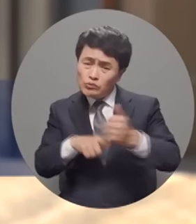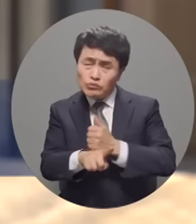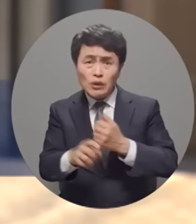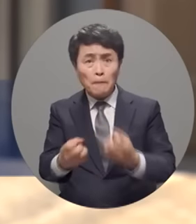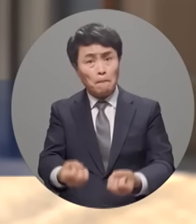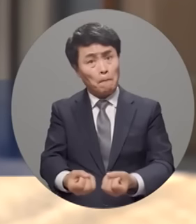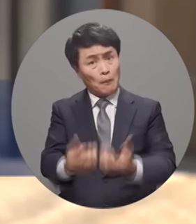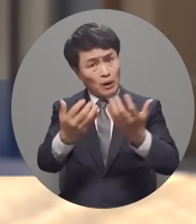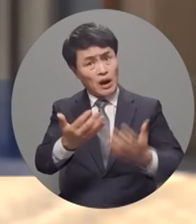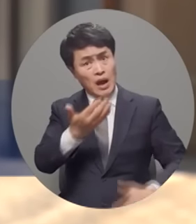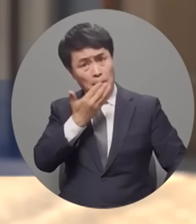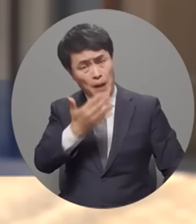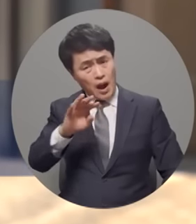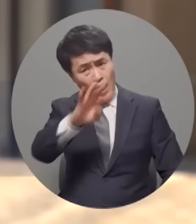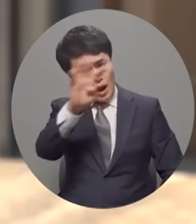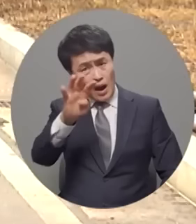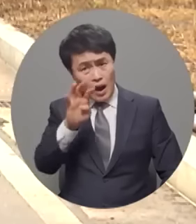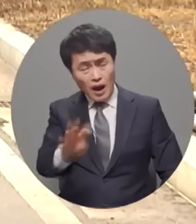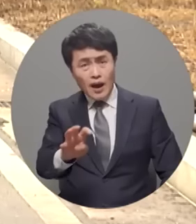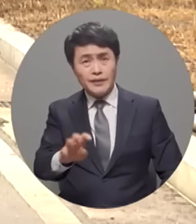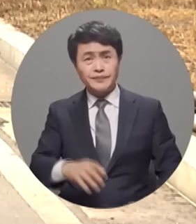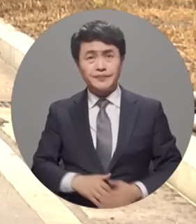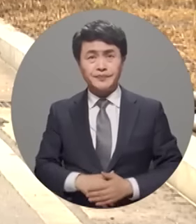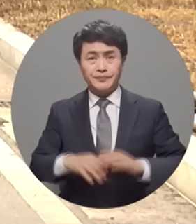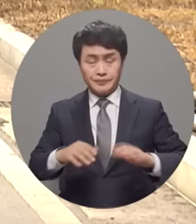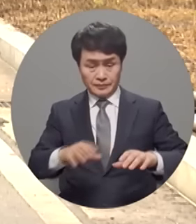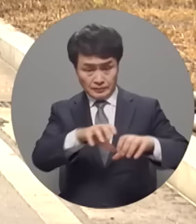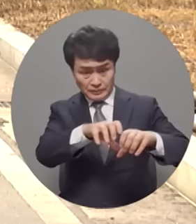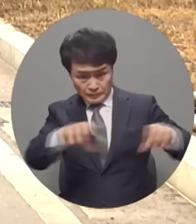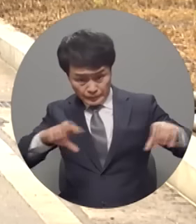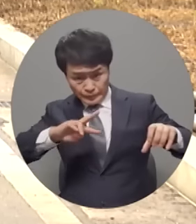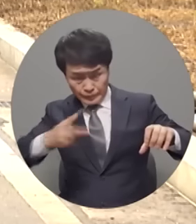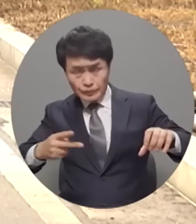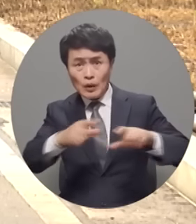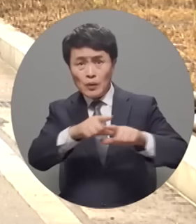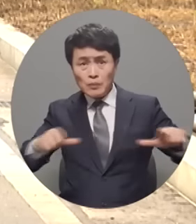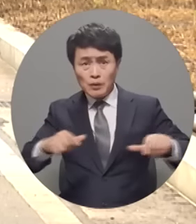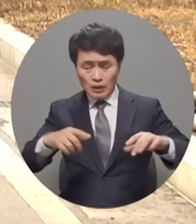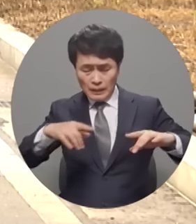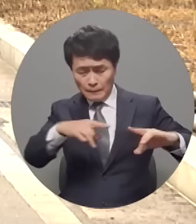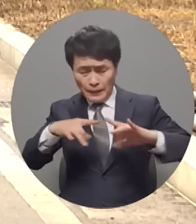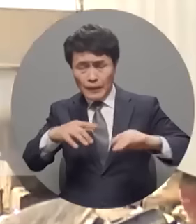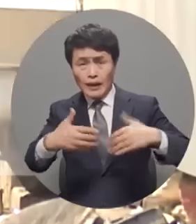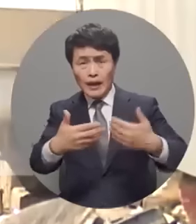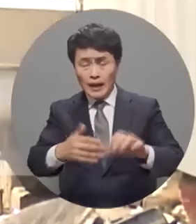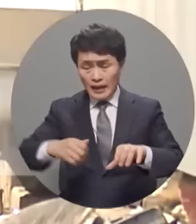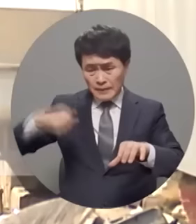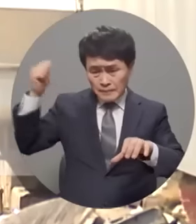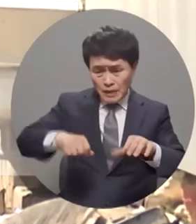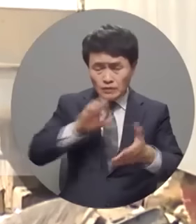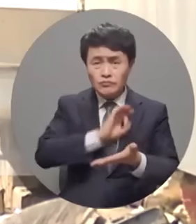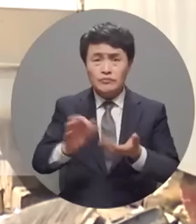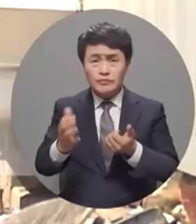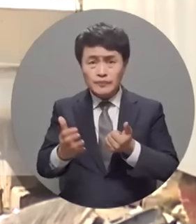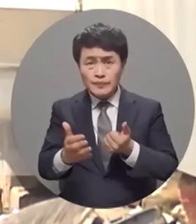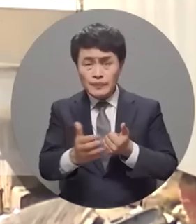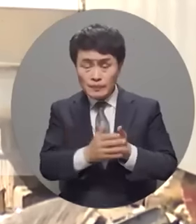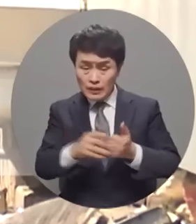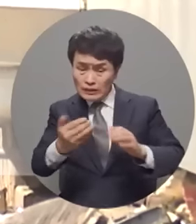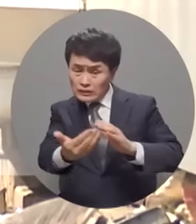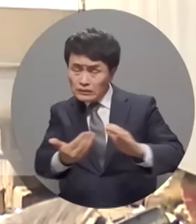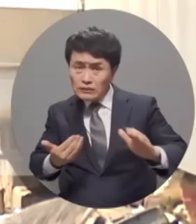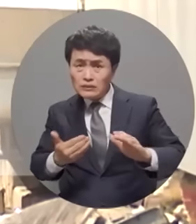폭발이 됐는지를 규명하는 게. 배관 교체 작업에는 통상 스파크가 튈 수 있는 망치 등이 사용되는데 사고